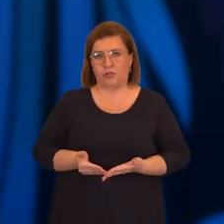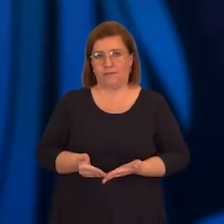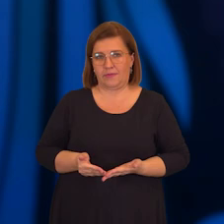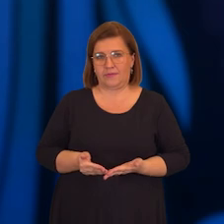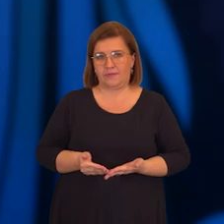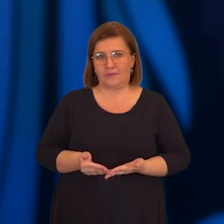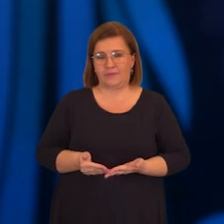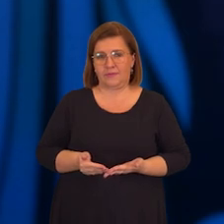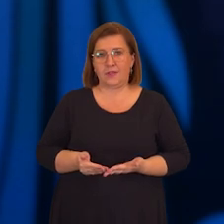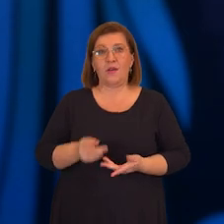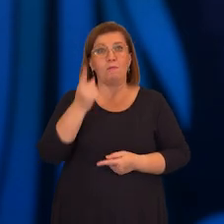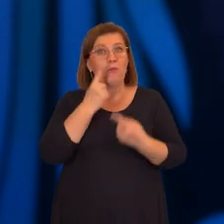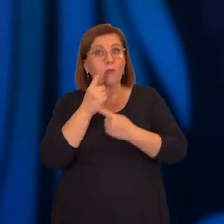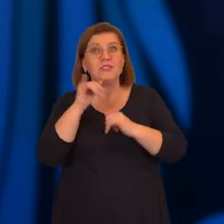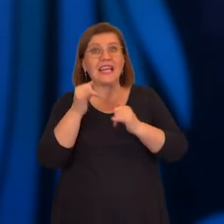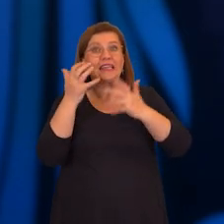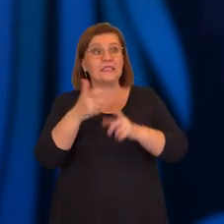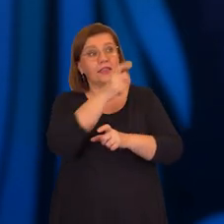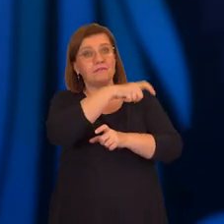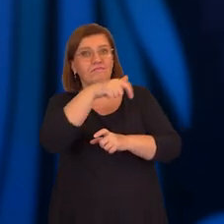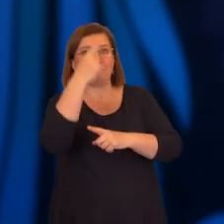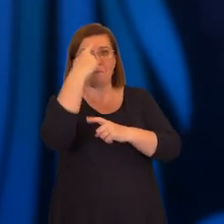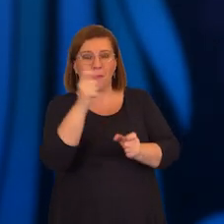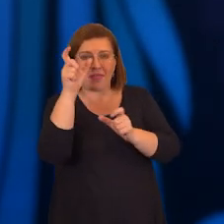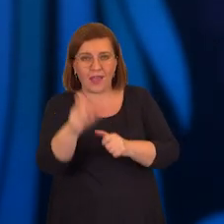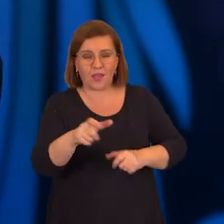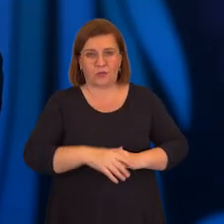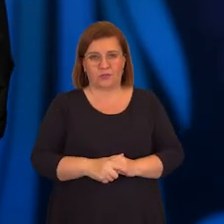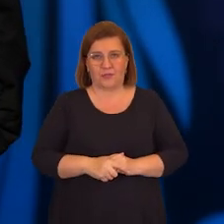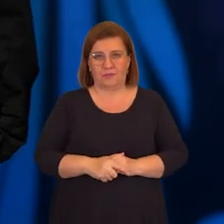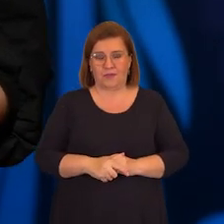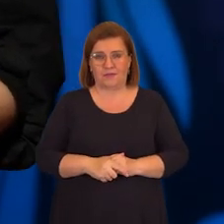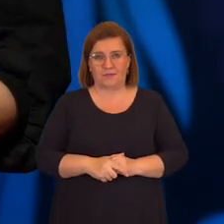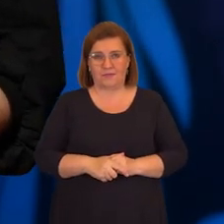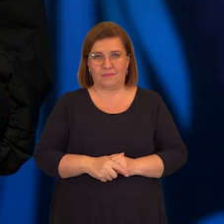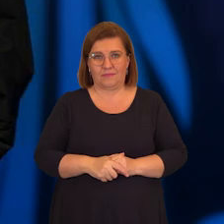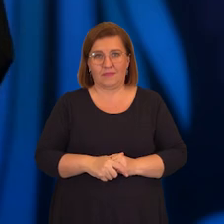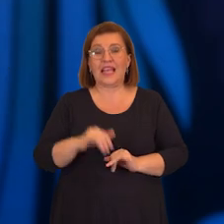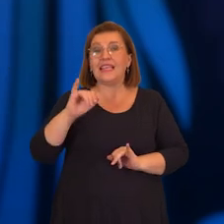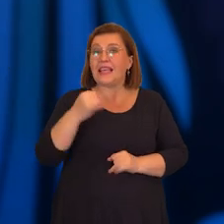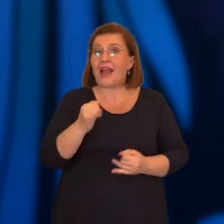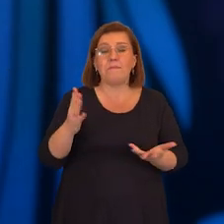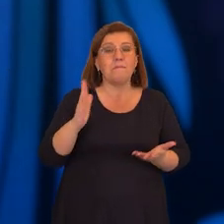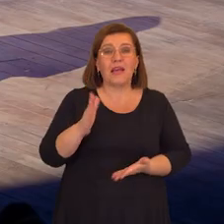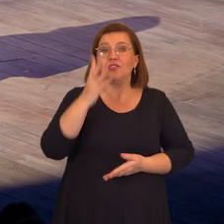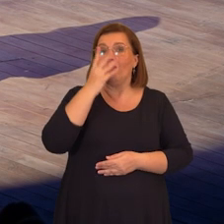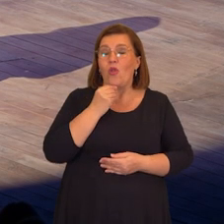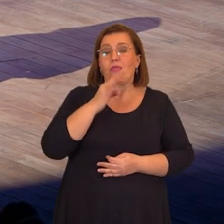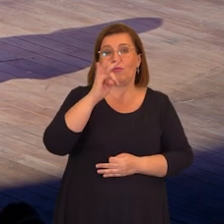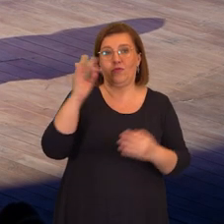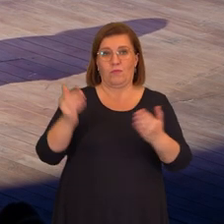Pomyśl, jak chcesz być zapamiętany. Jak ma wyglądać twój ostatni rytuał przejścia.